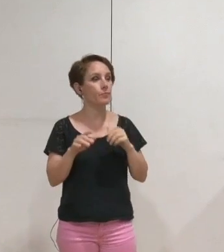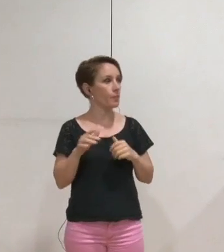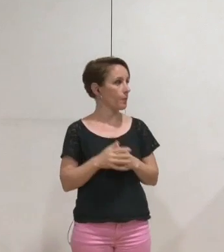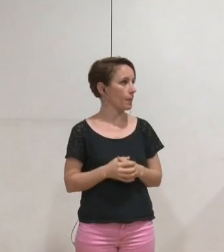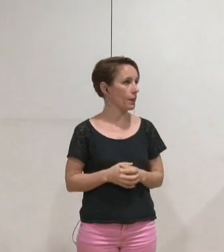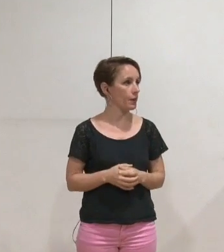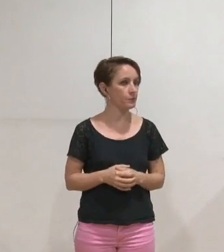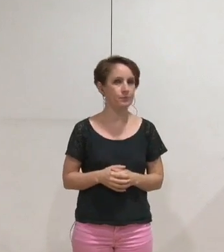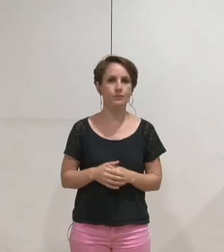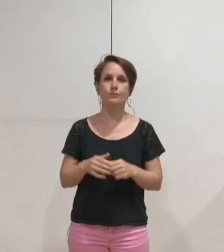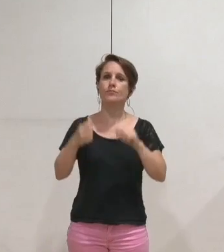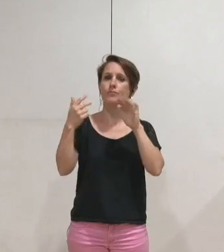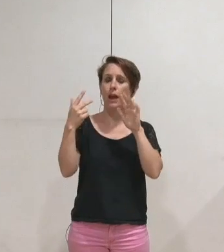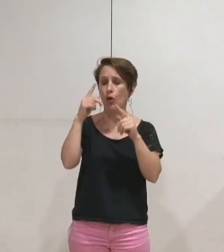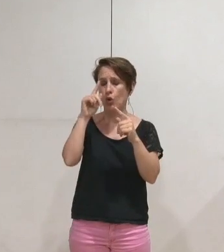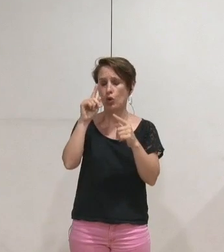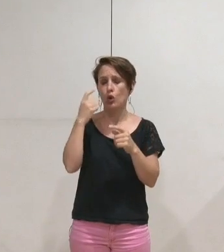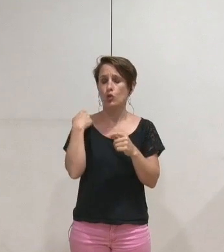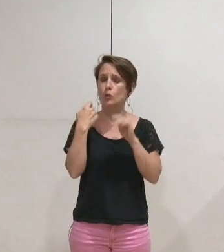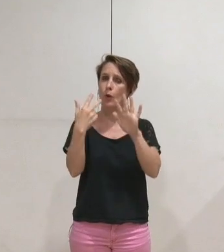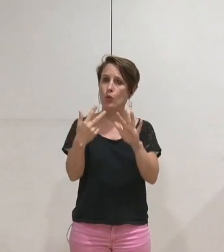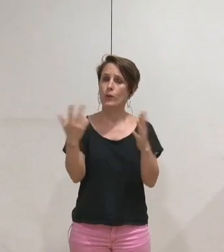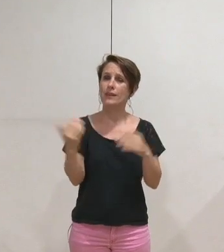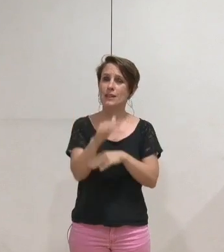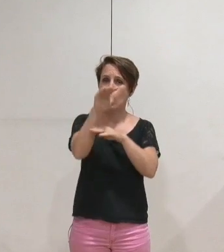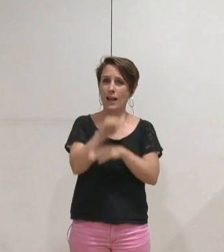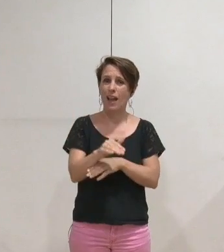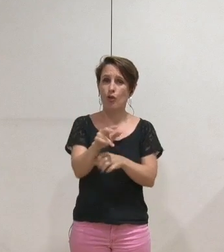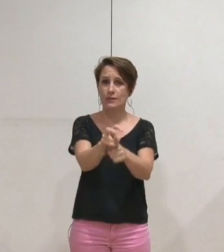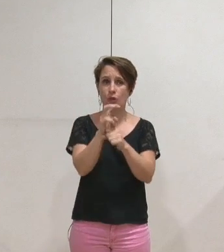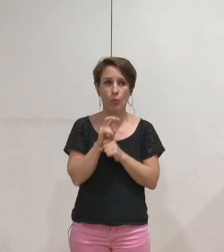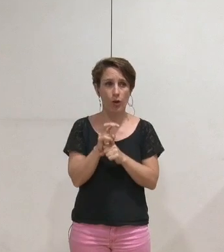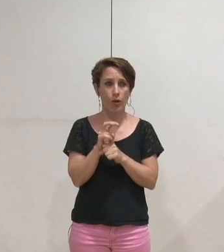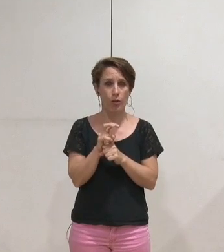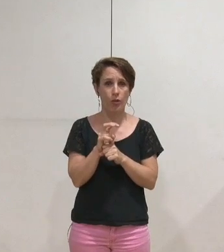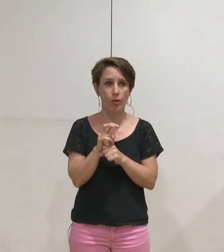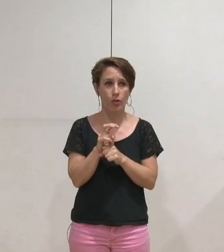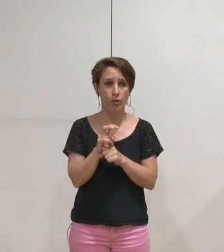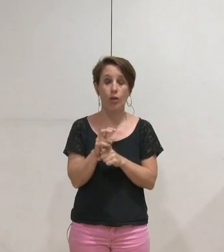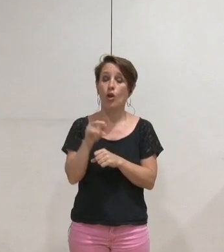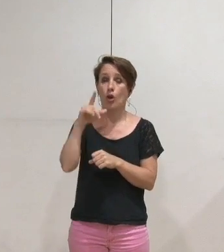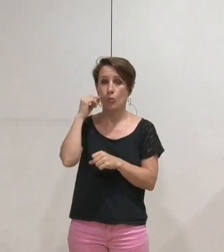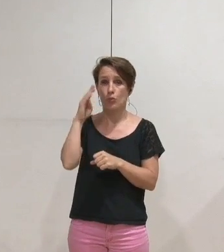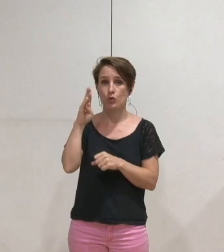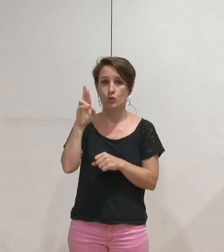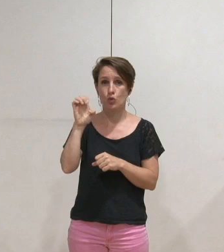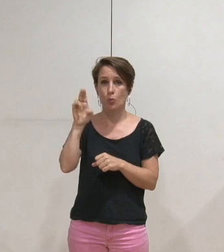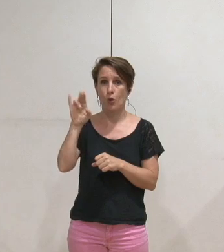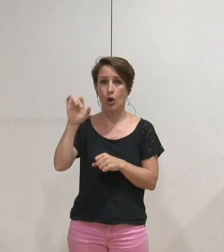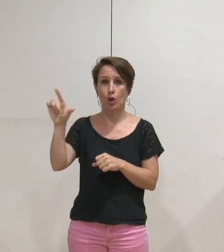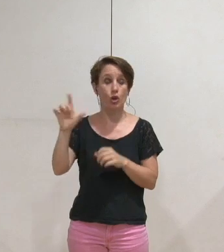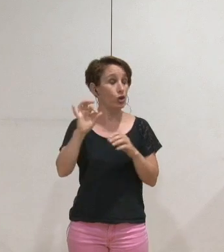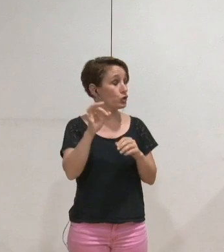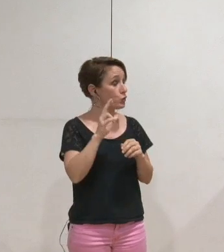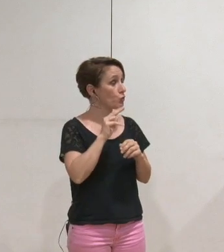d'emprunt la 8 pardon c'est la garantie d'emprunt quand même la 8 monsieur BR oui c'est pr une explication de